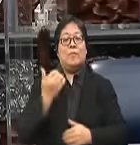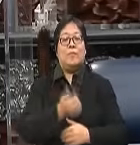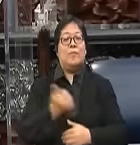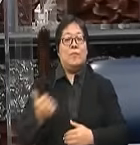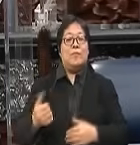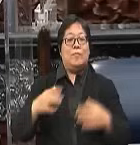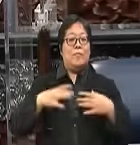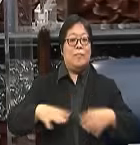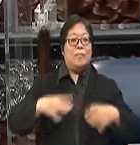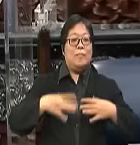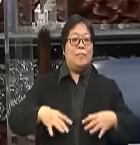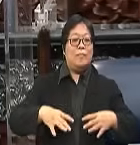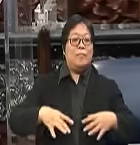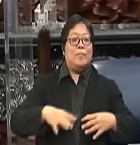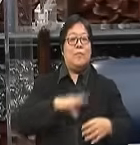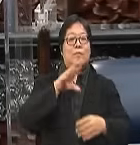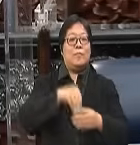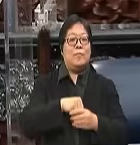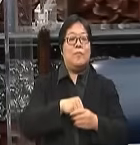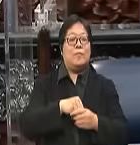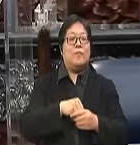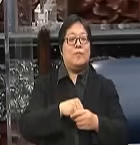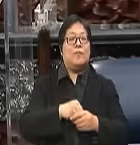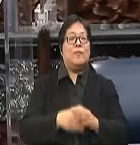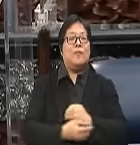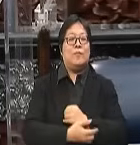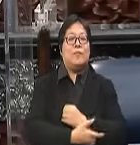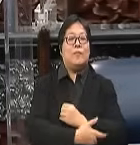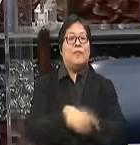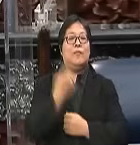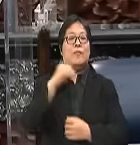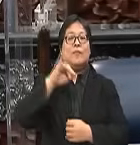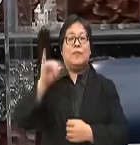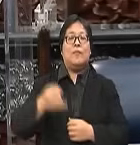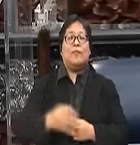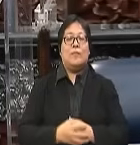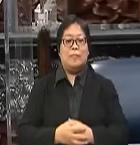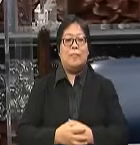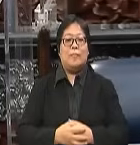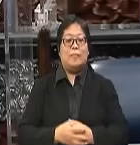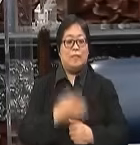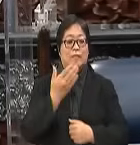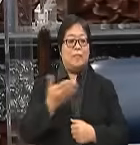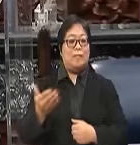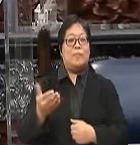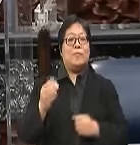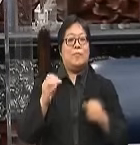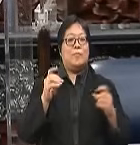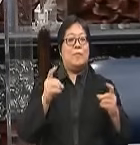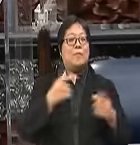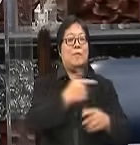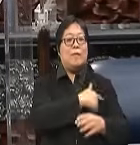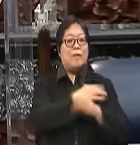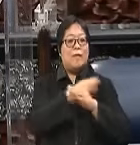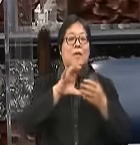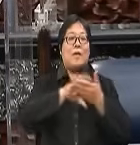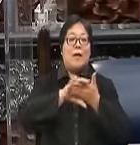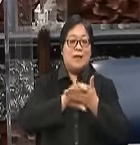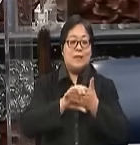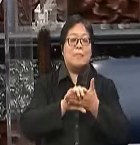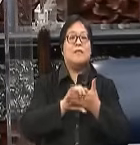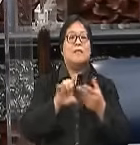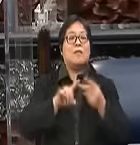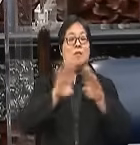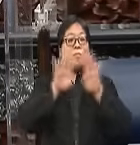pakai habis termasuk constable dan Dayun 11000000 bahan Rikan vetsin termasuk card besi nasi